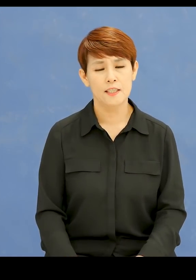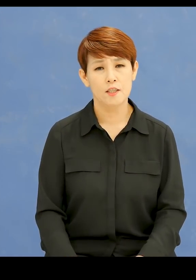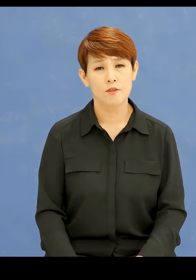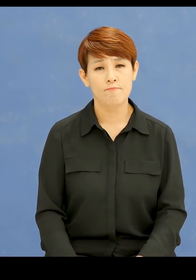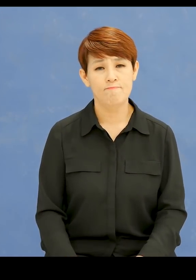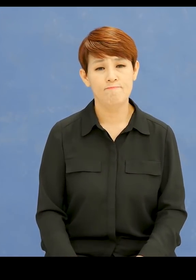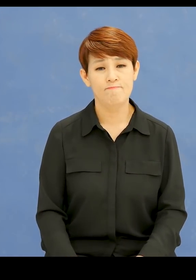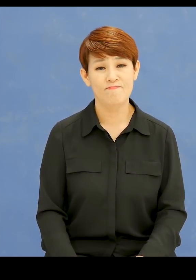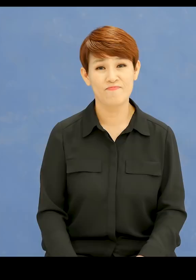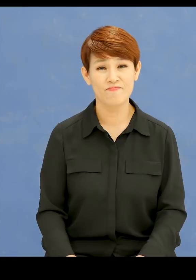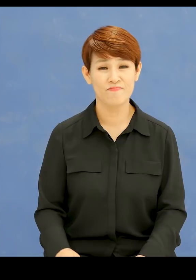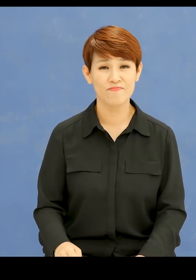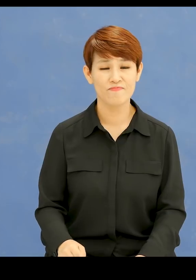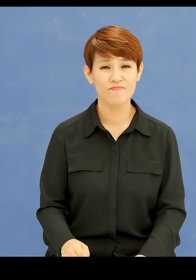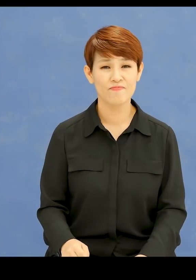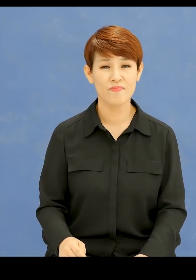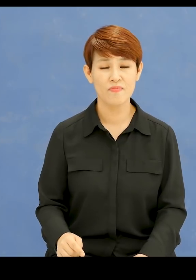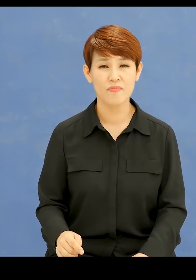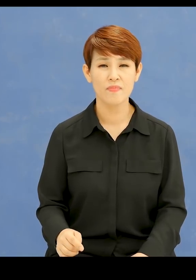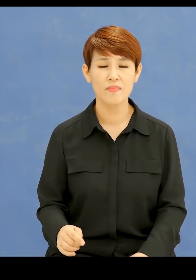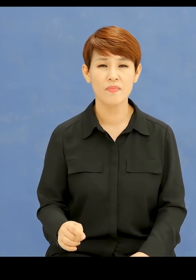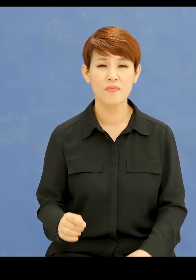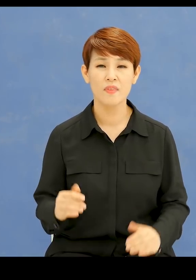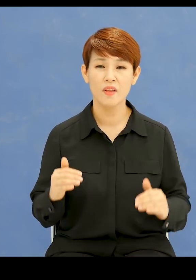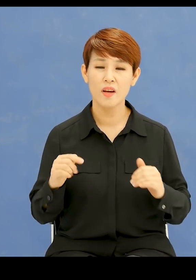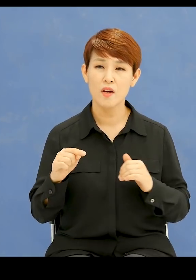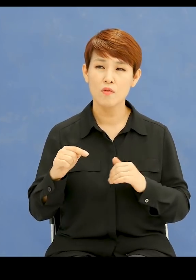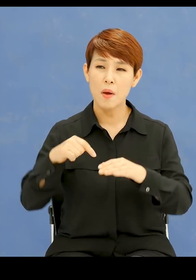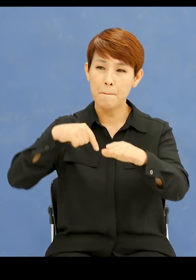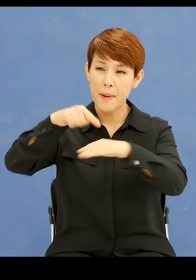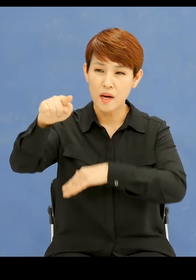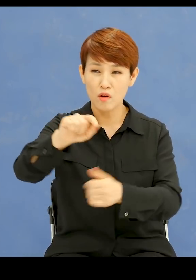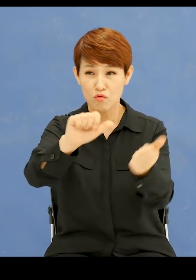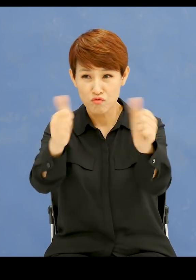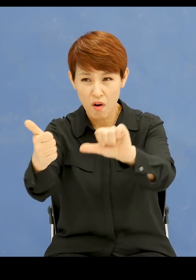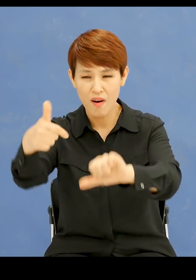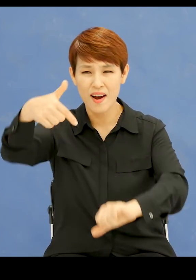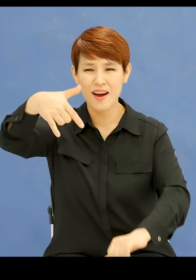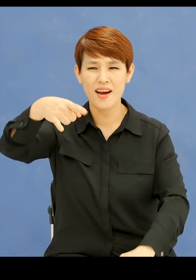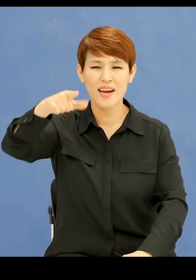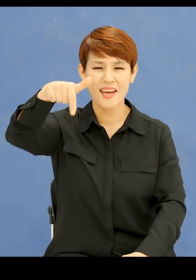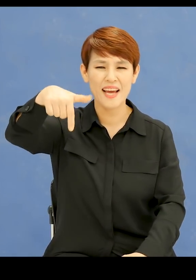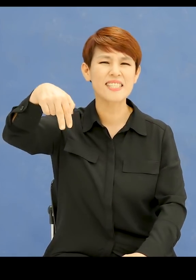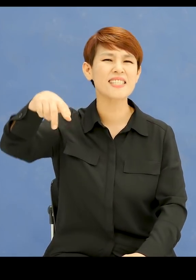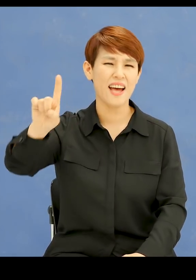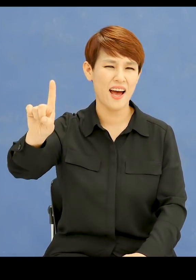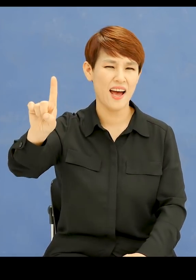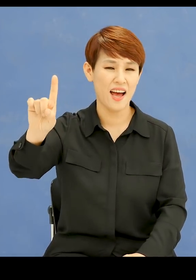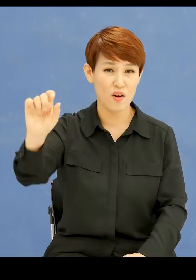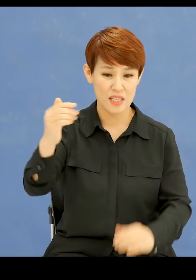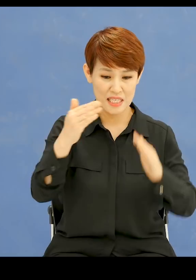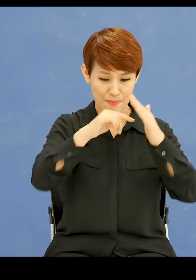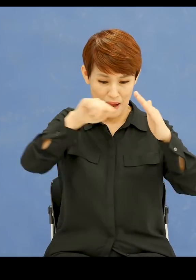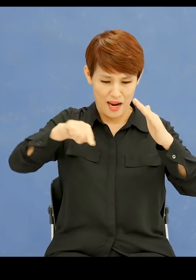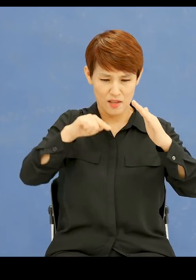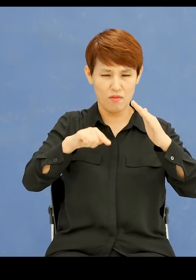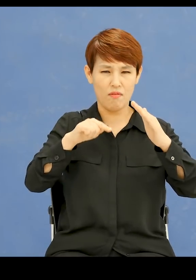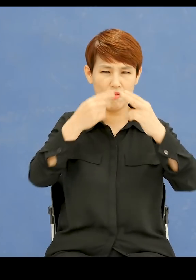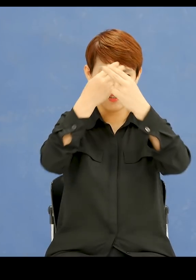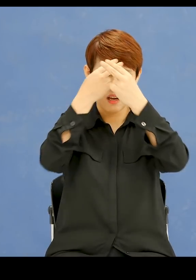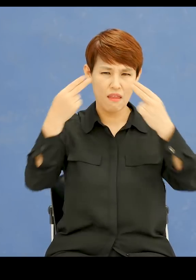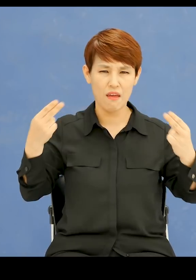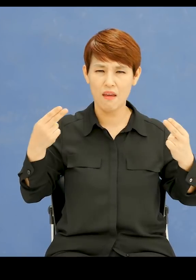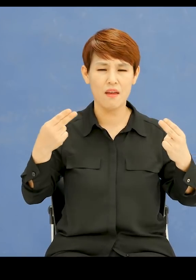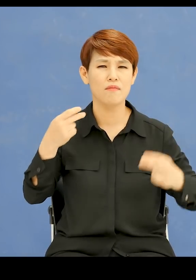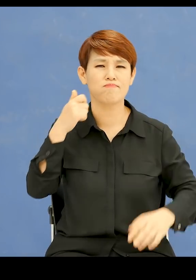그때 당시는 어른들이 밖에서 돌아가시면 이게 객사라고 해서 그랬죠. 그 집 안에서 장례를 못 하죠. 중학교